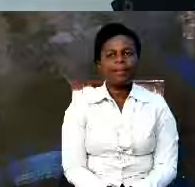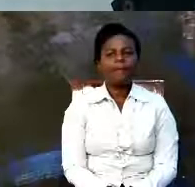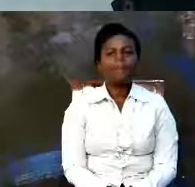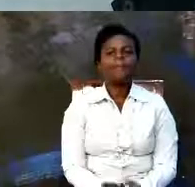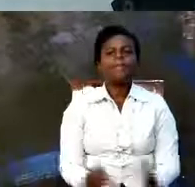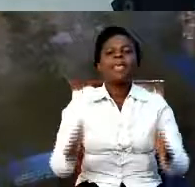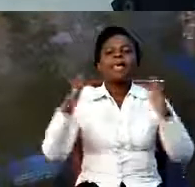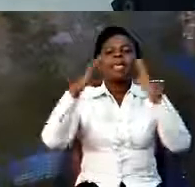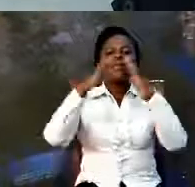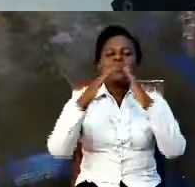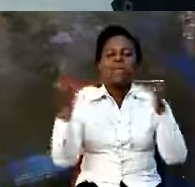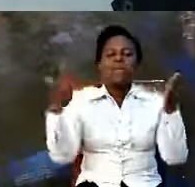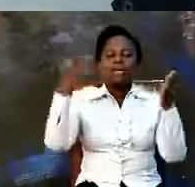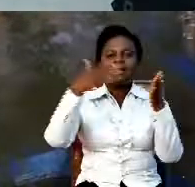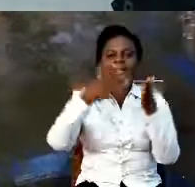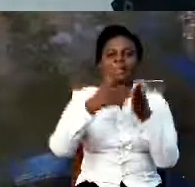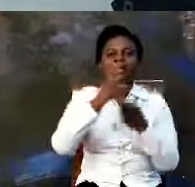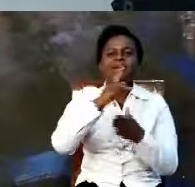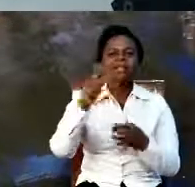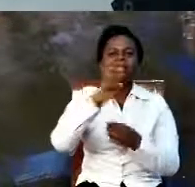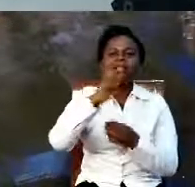Nyumbani hatimaye.